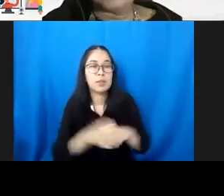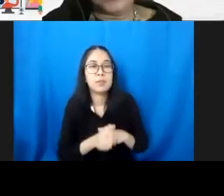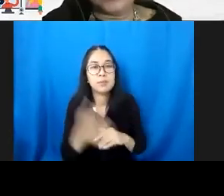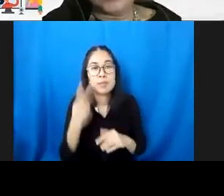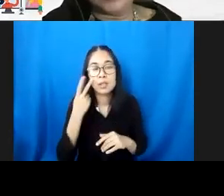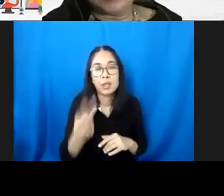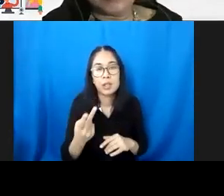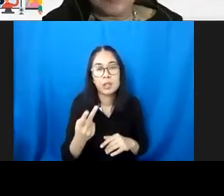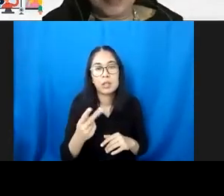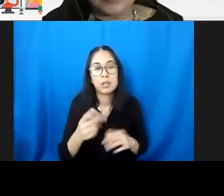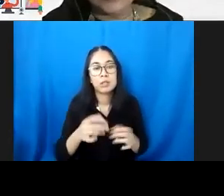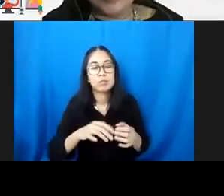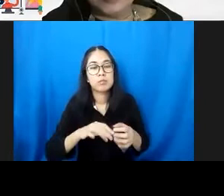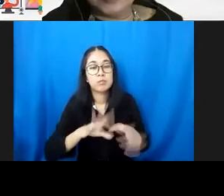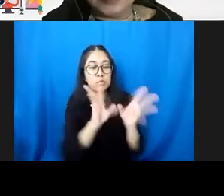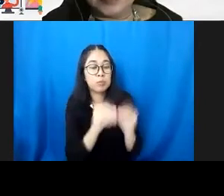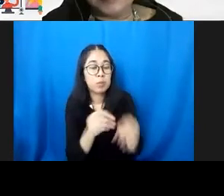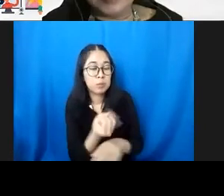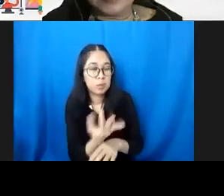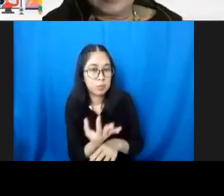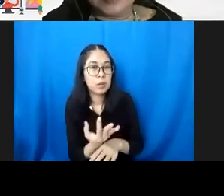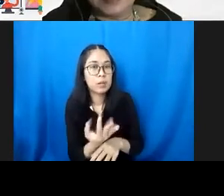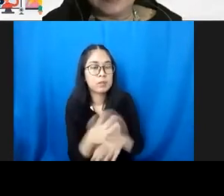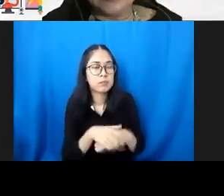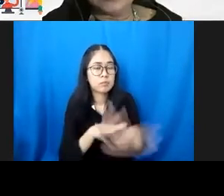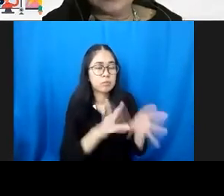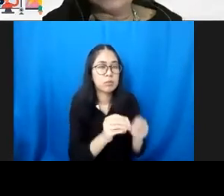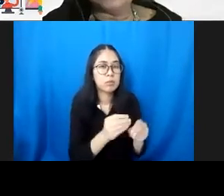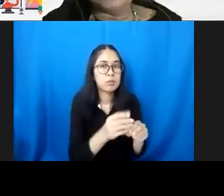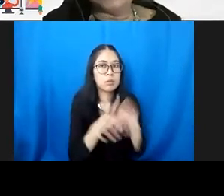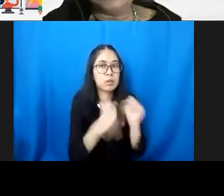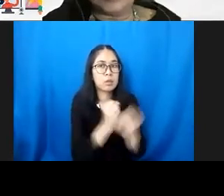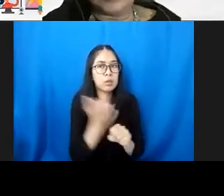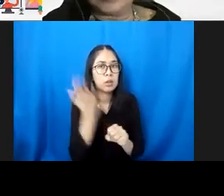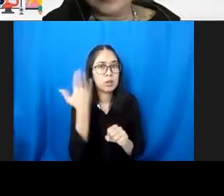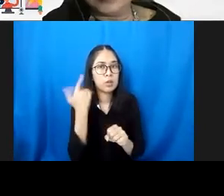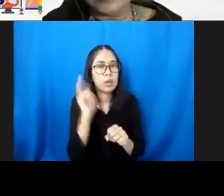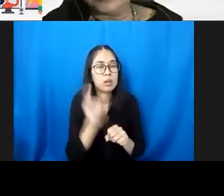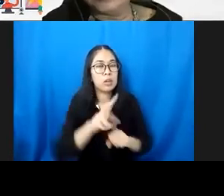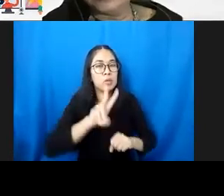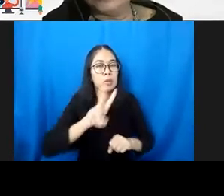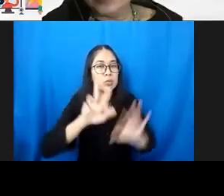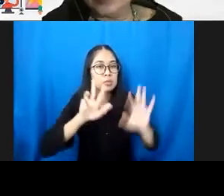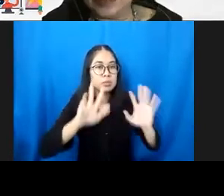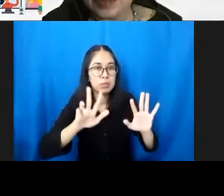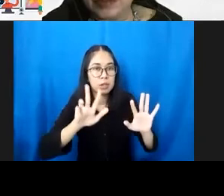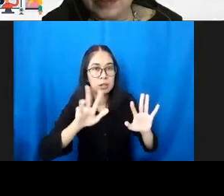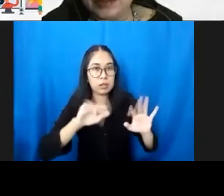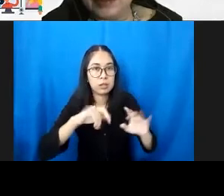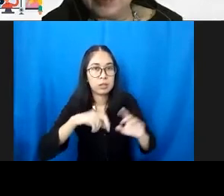berapa jumlahnya. Jumlahnya adalah pada tahun lalu itu 29T, dan tahun